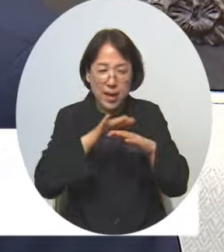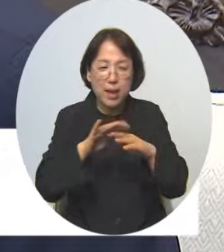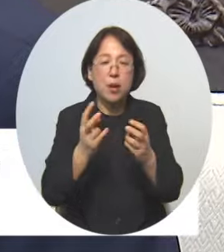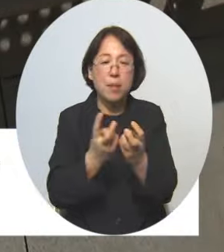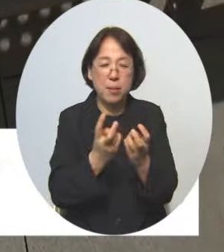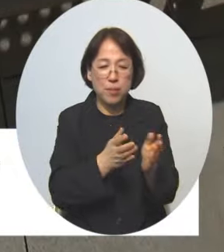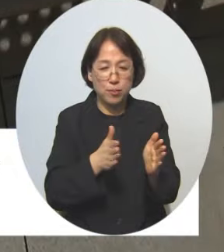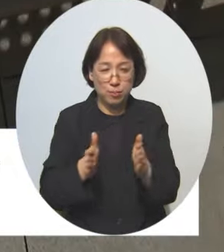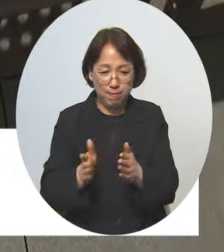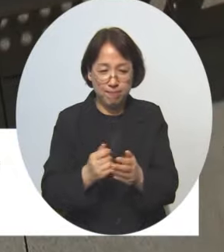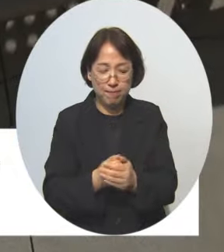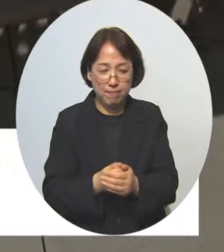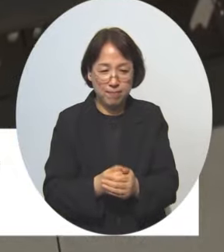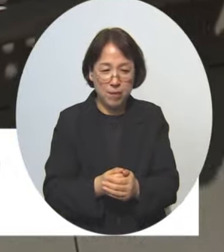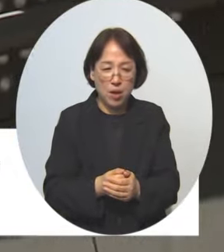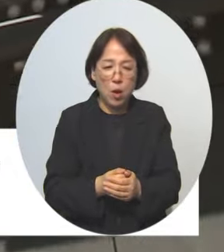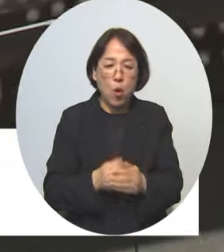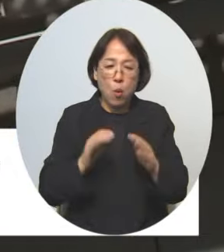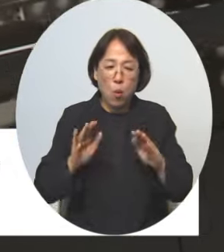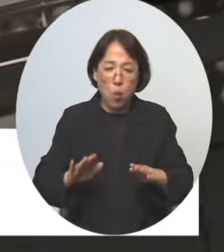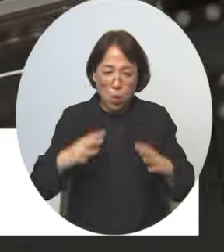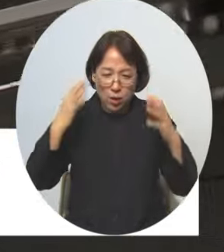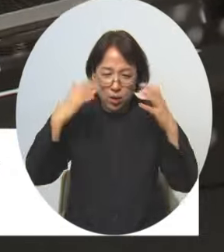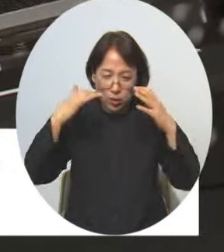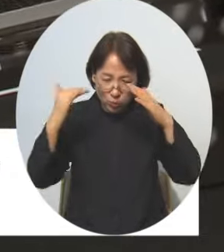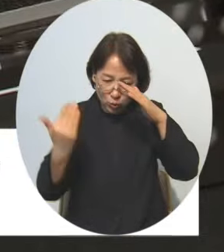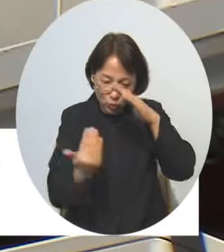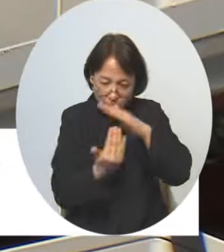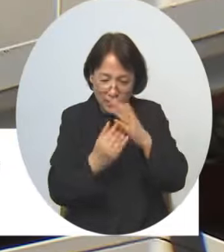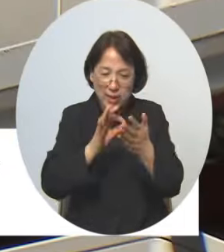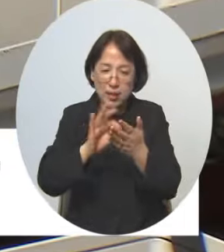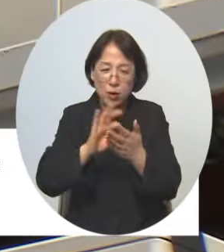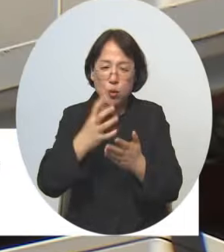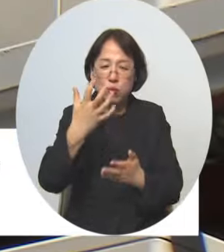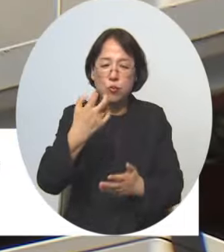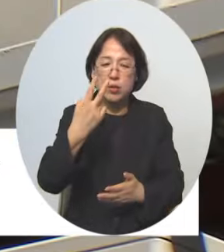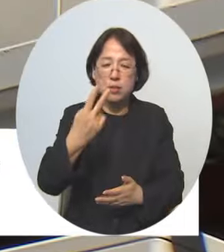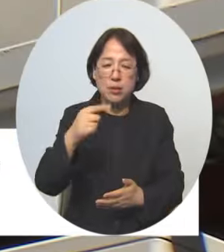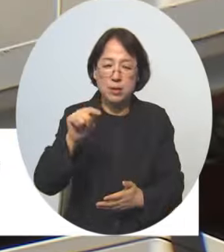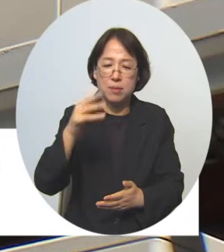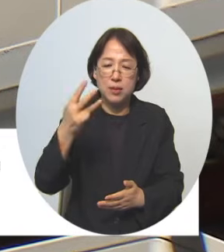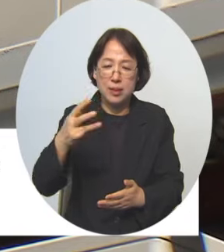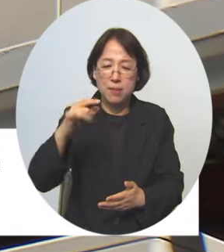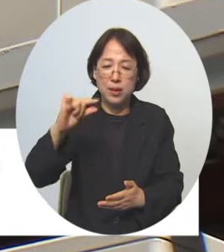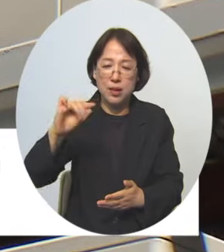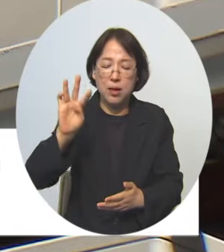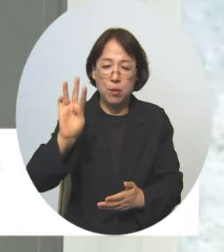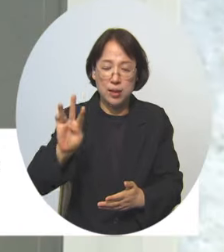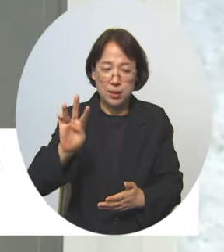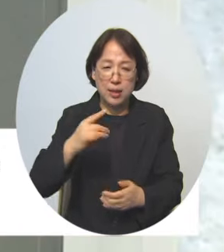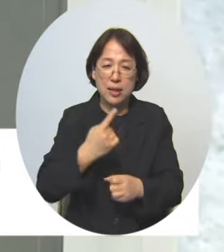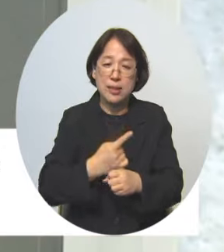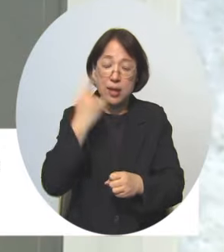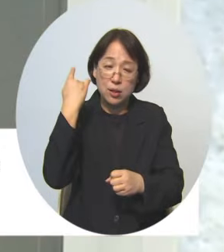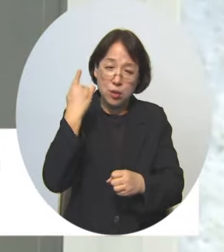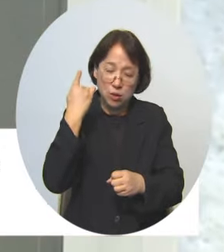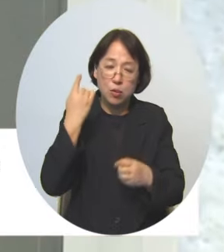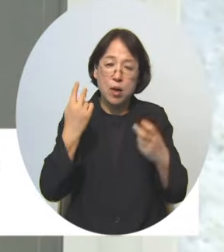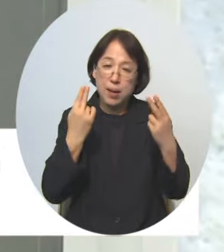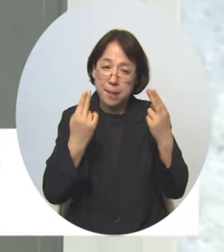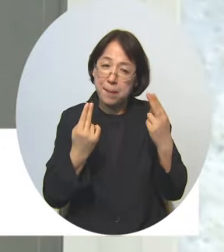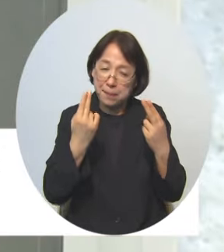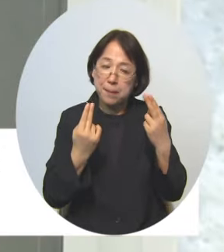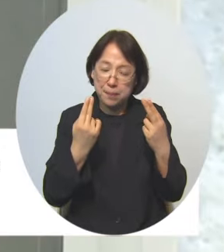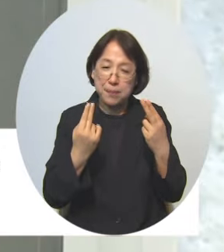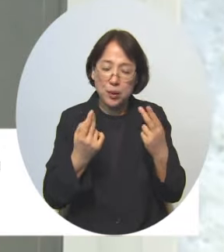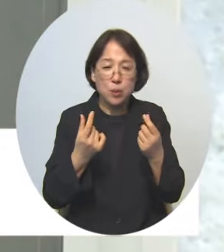마련했습니다. 정부가 예상한 올여름 최대 전력 수요는 92.3기가와트로 지난해 여름과 비슷한 수준이 될